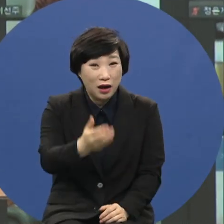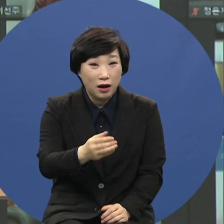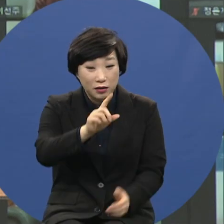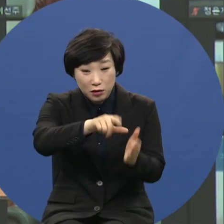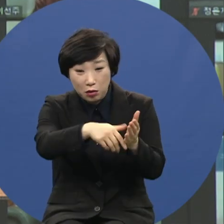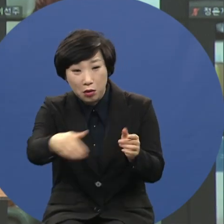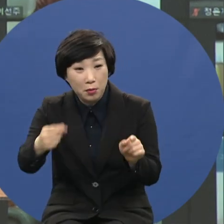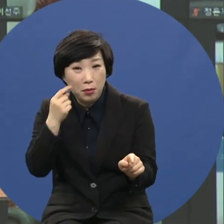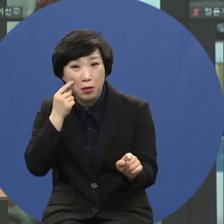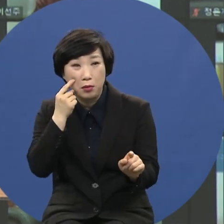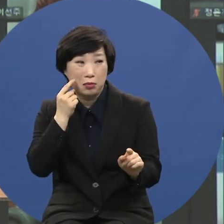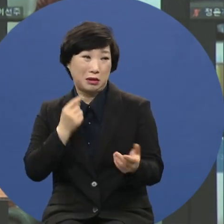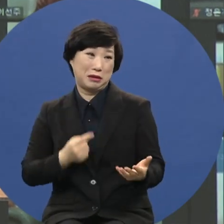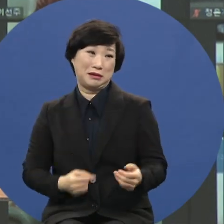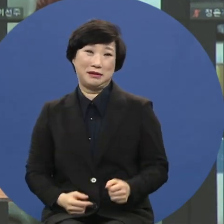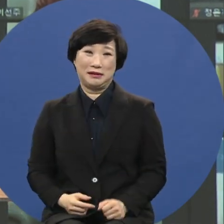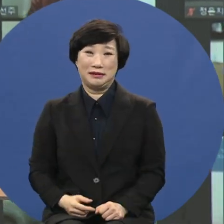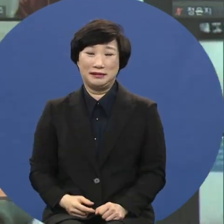보니까 그렇잖아요.